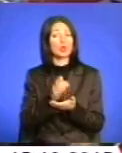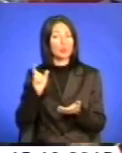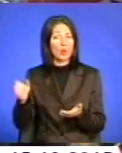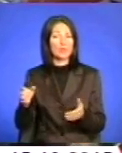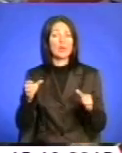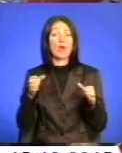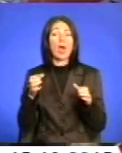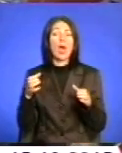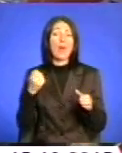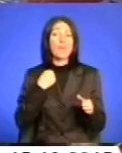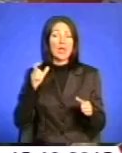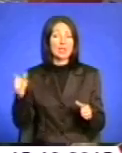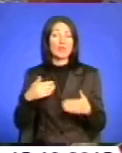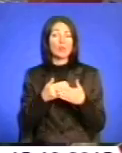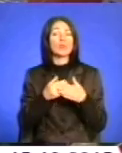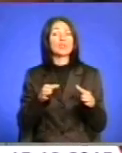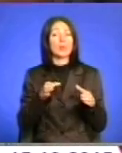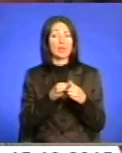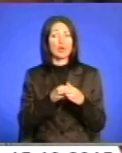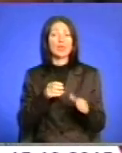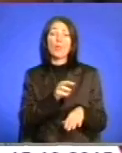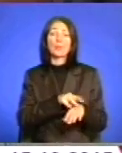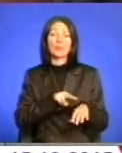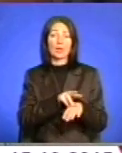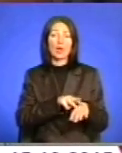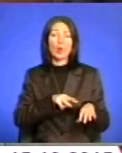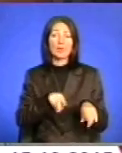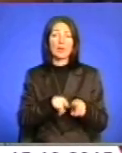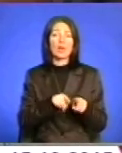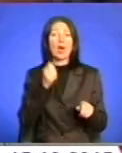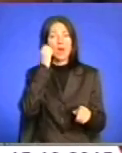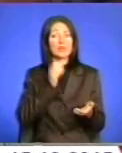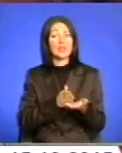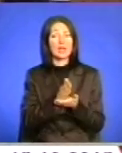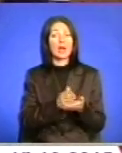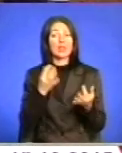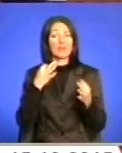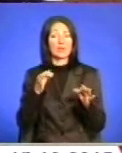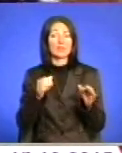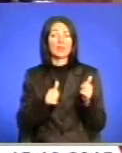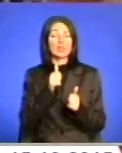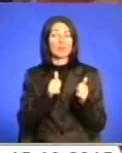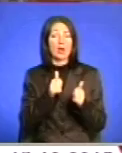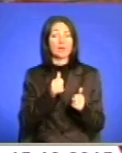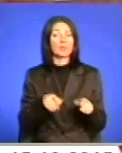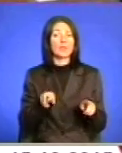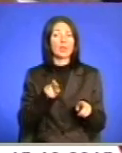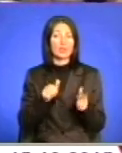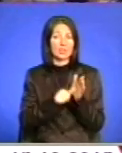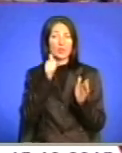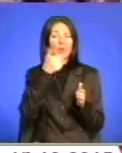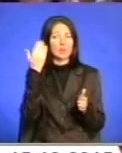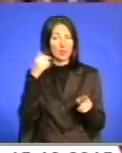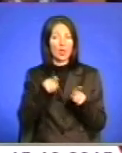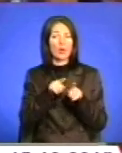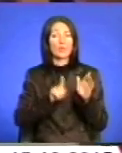добровольчих батальйонів, правоохоронців, а також ветеранів визвольних змагань. Як і 6 років тому, розпочинаючи свою каденцію, так